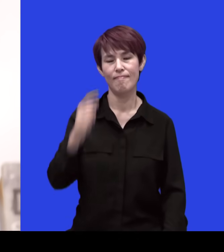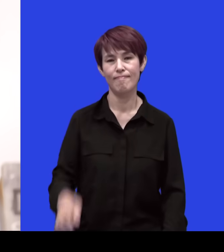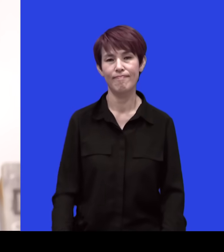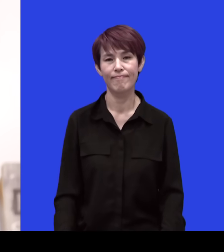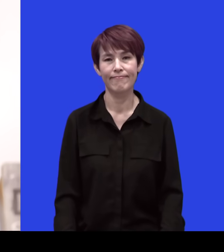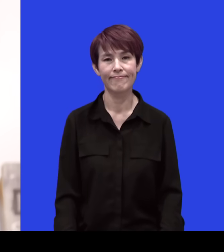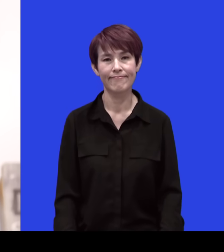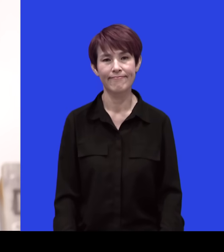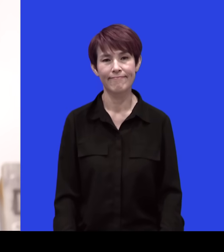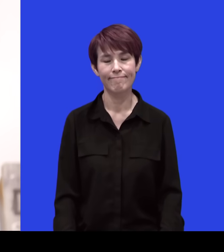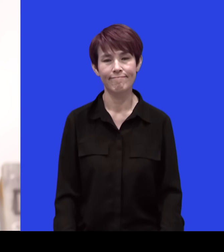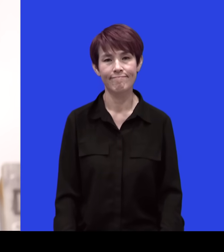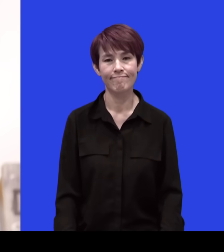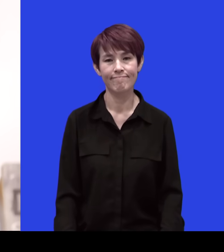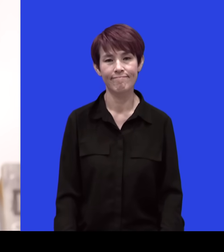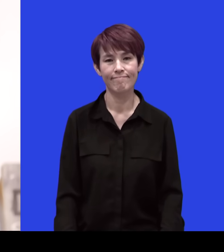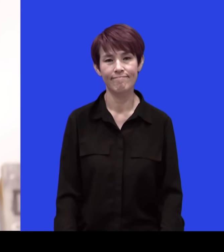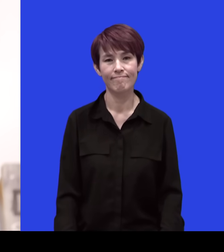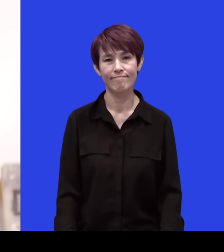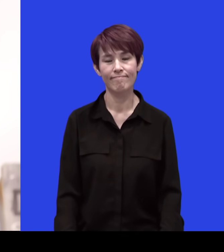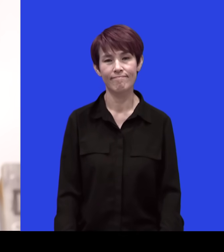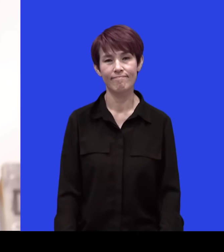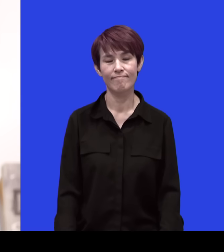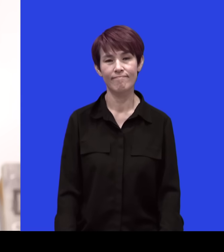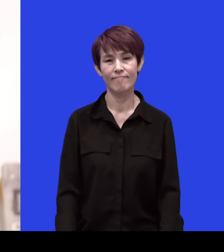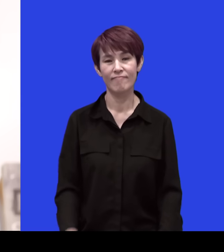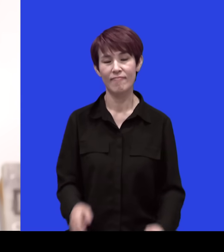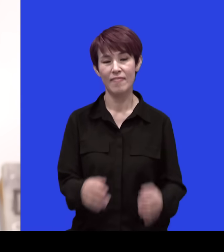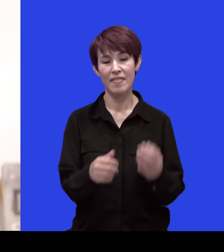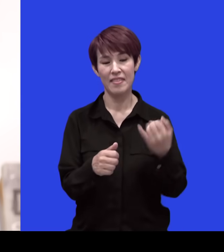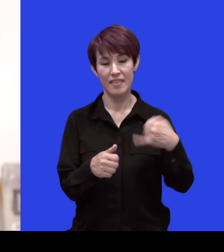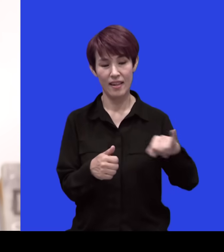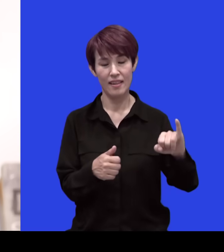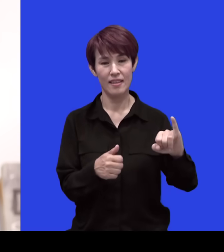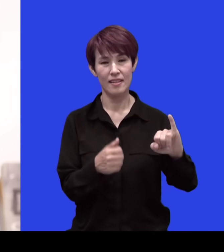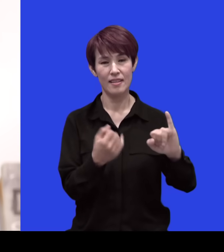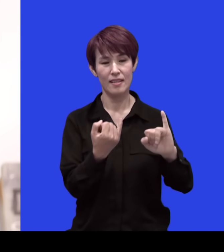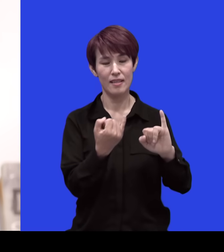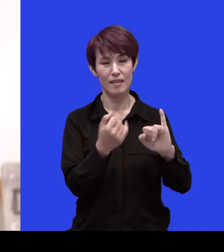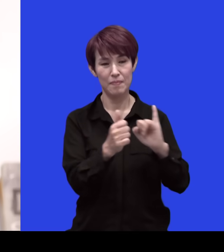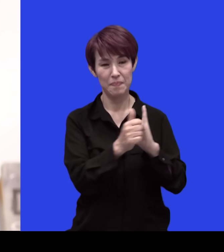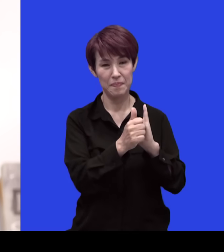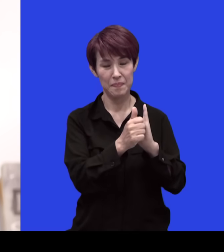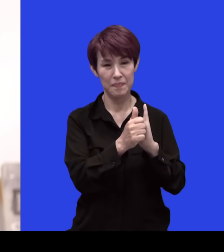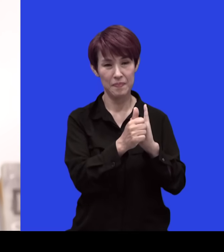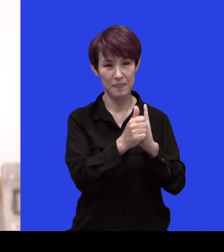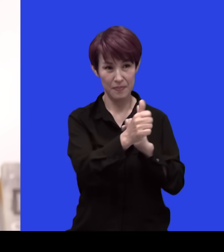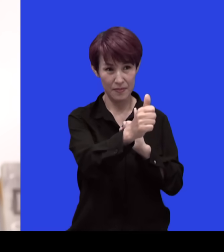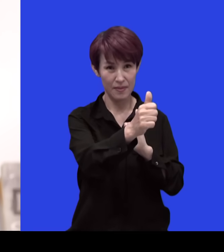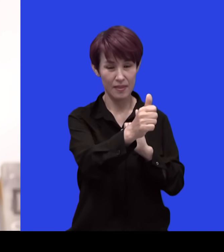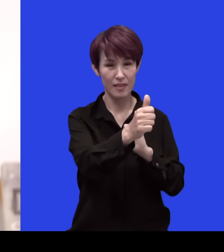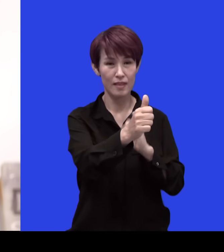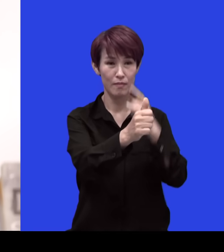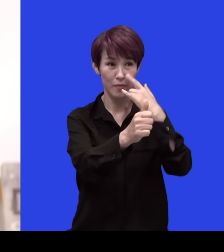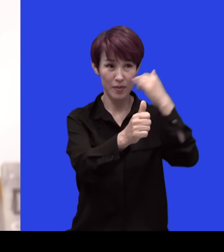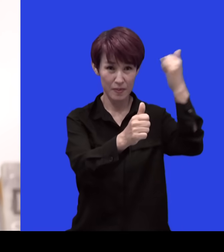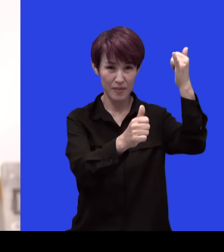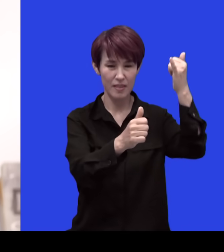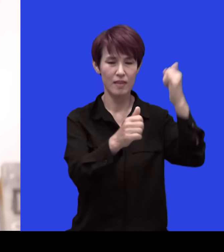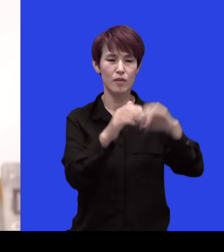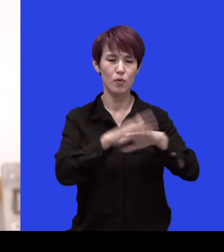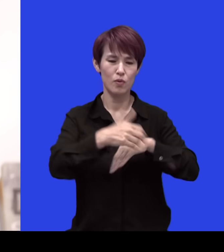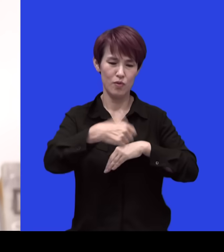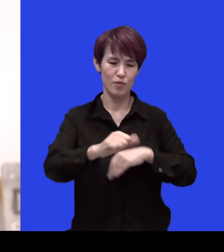그래도 그 우리 사돈이 그래도 손주들 잘 키워줬고 예.